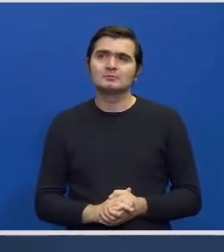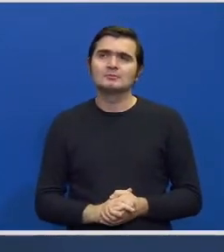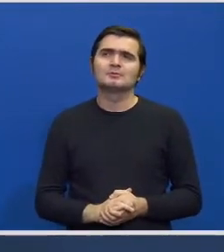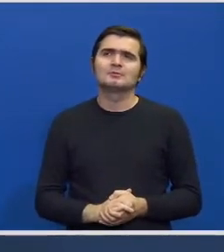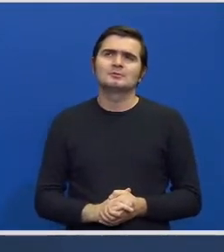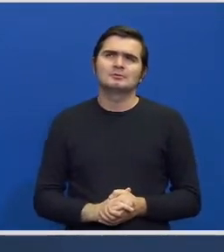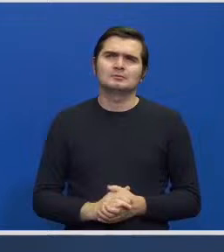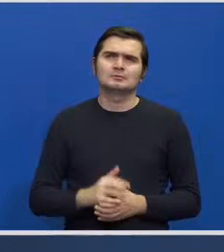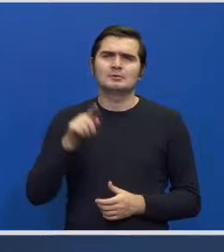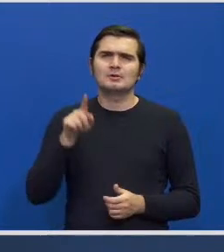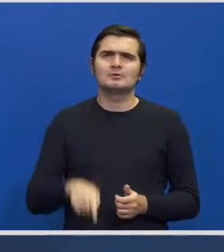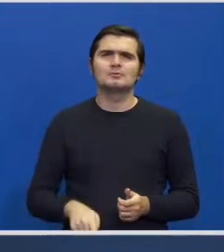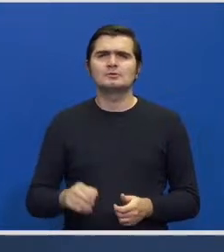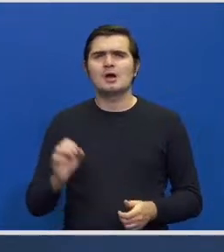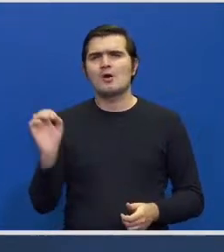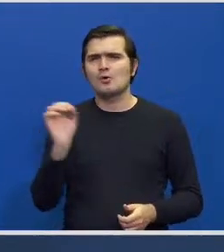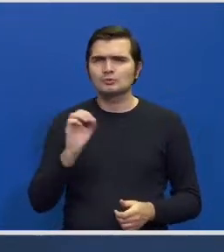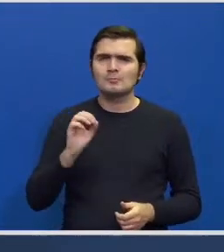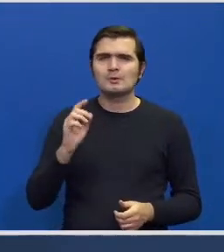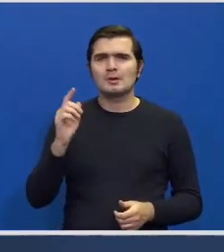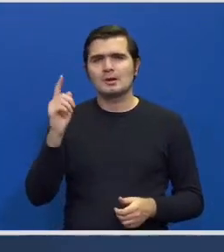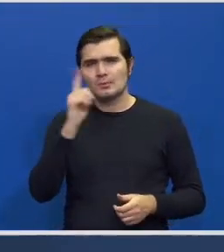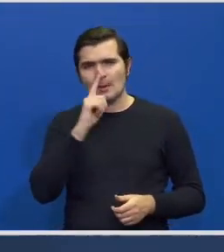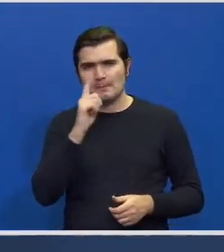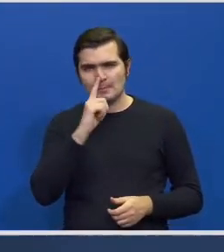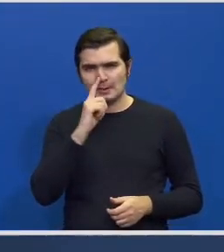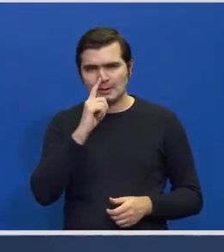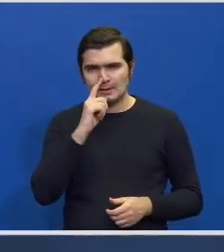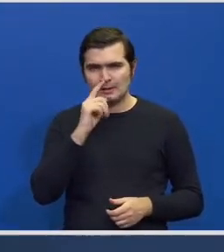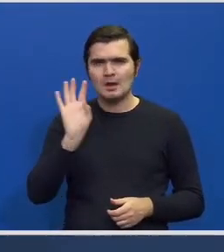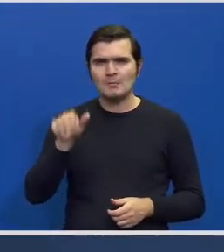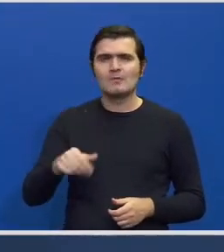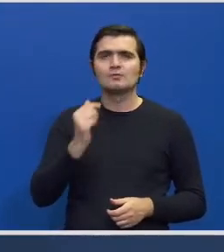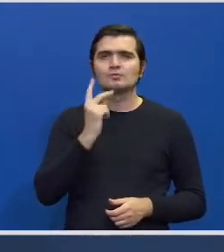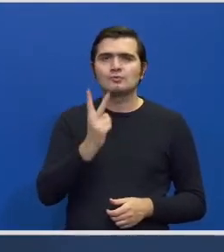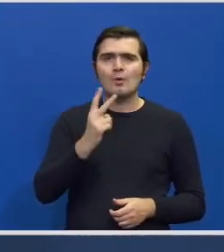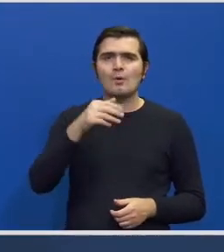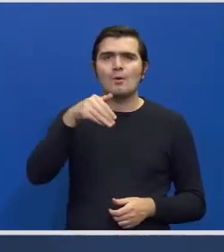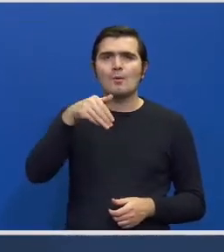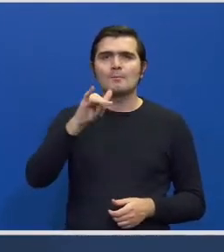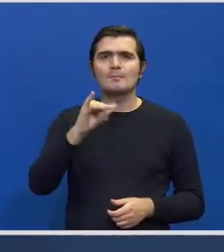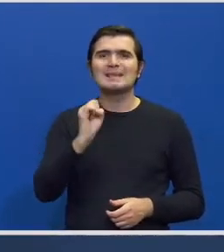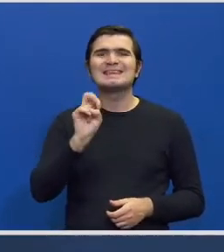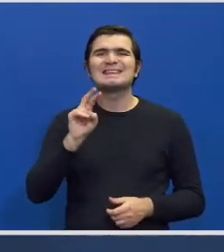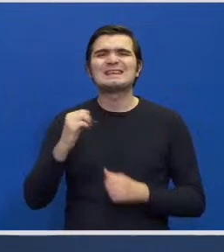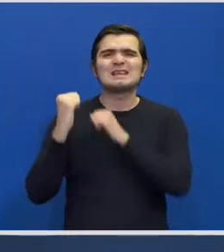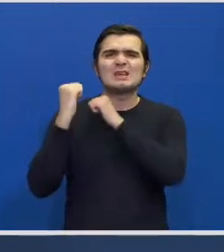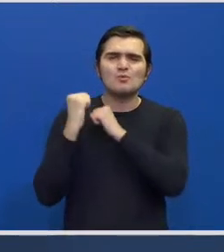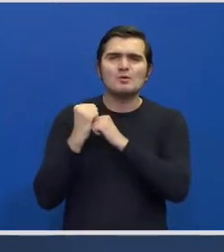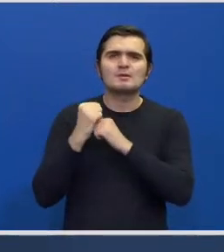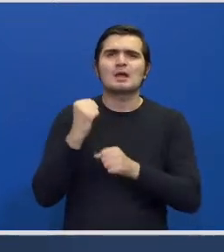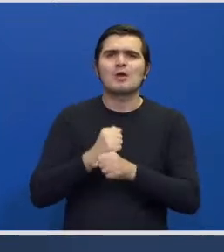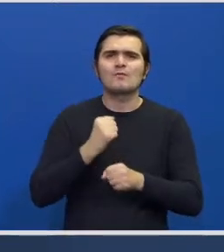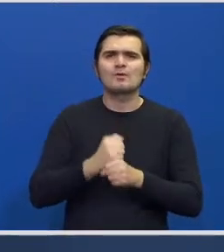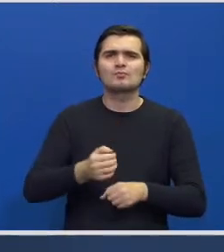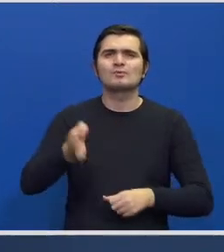loc. În cursul lunii octombrie și noiembrie, cele două misiuni care le-au